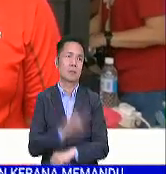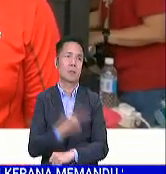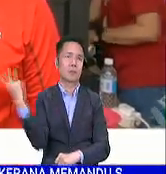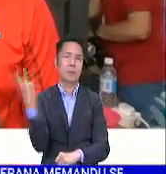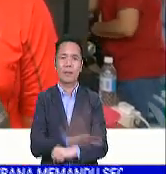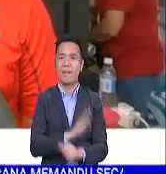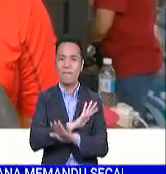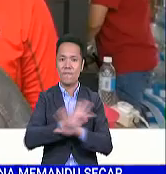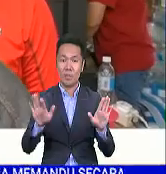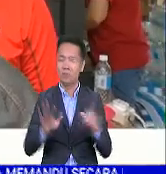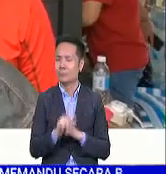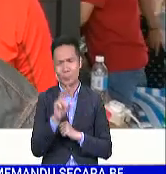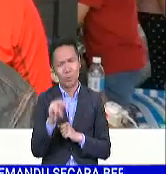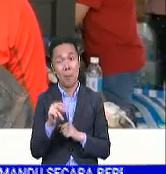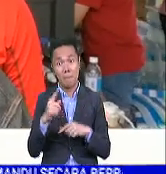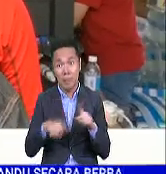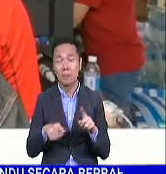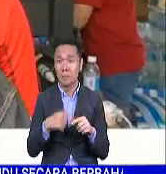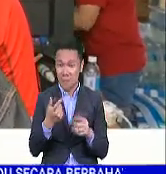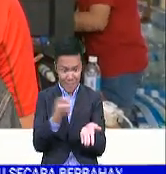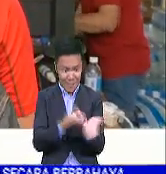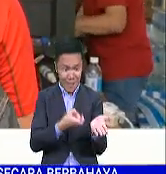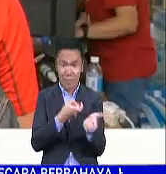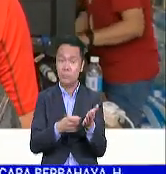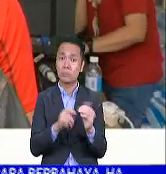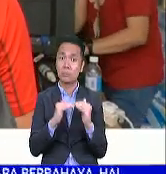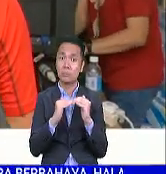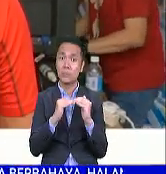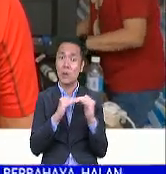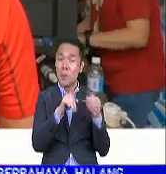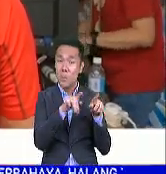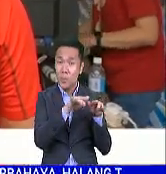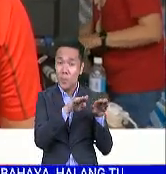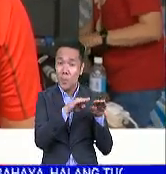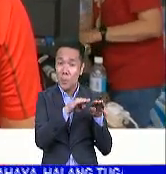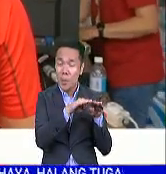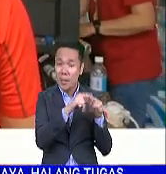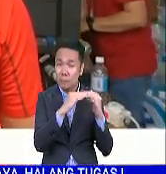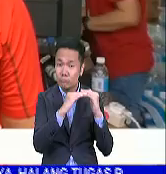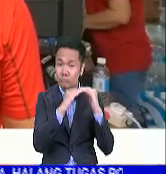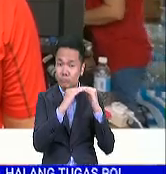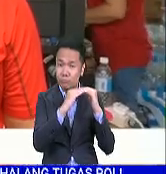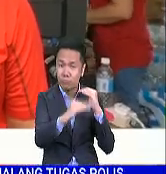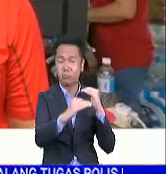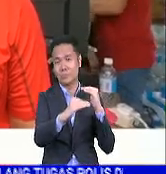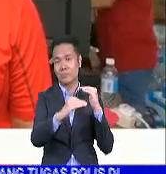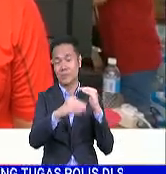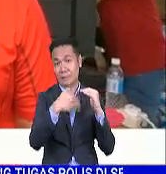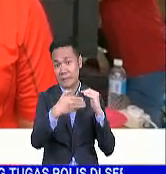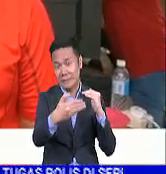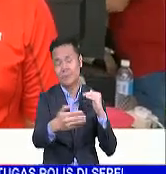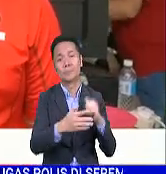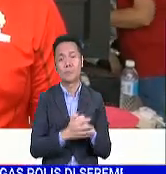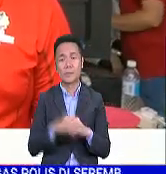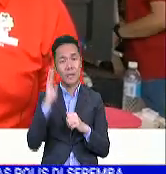saja. Kita mengharap harga ini di-maintain supaya rakyat meringankan beban rakyat orang kena pandemi COVID ini dan